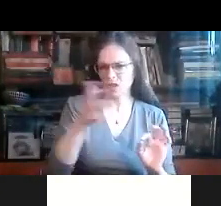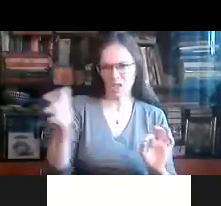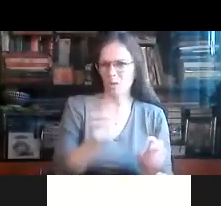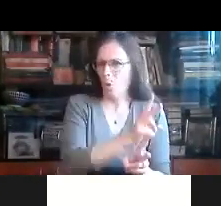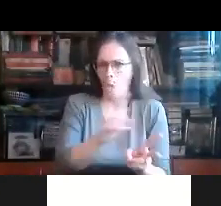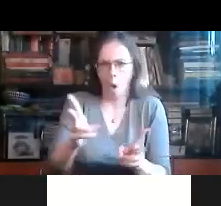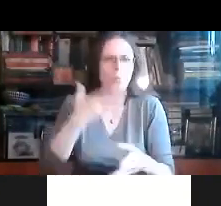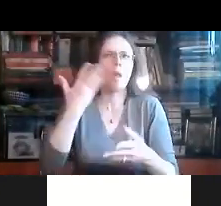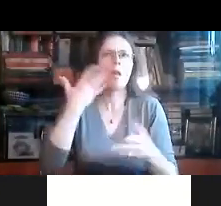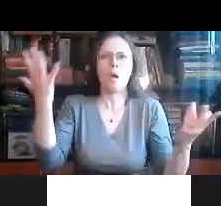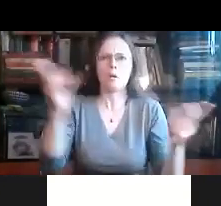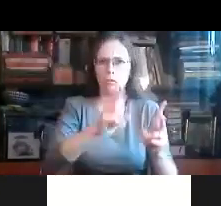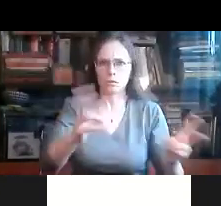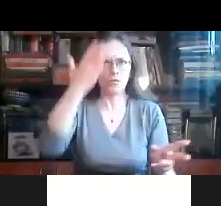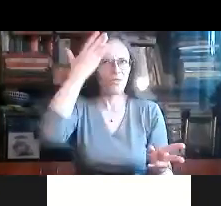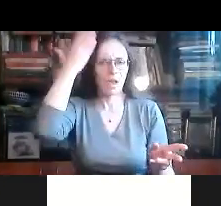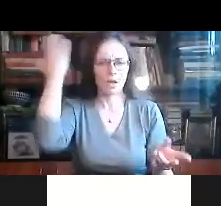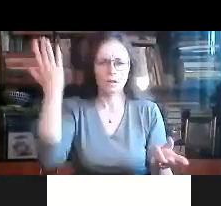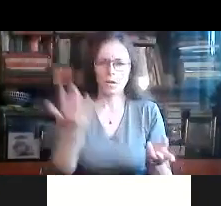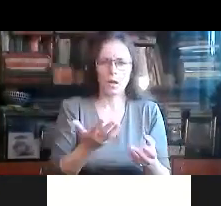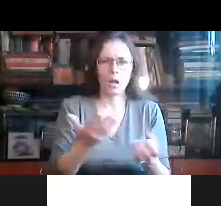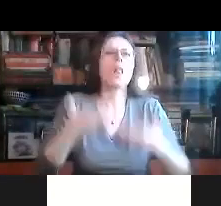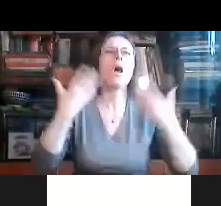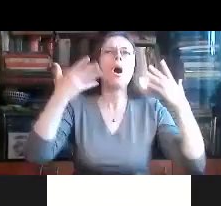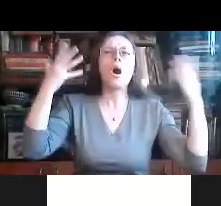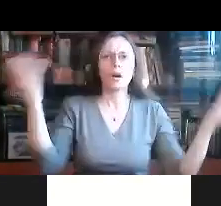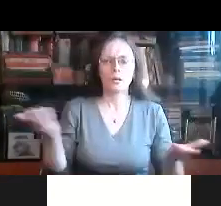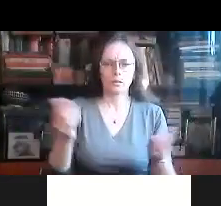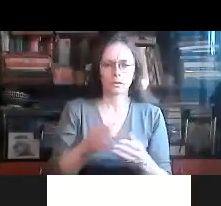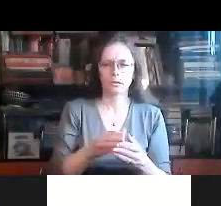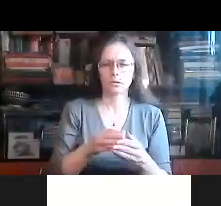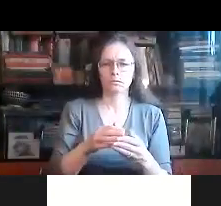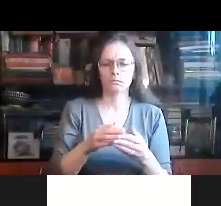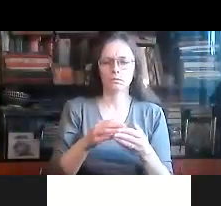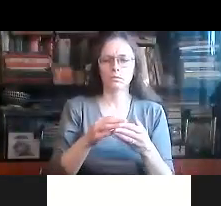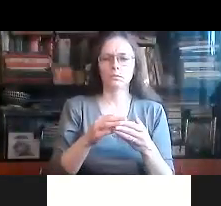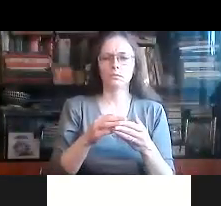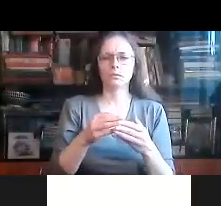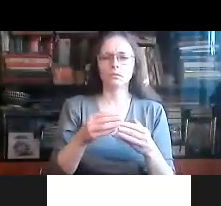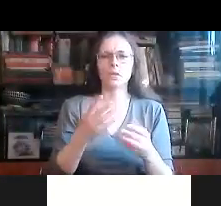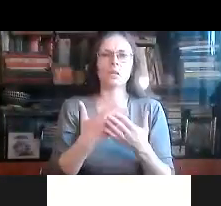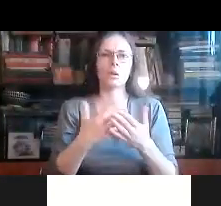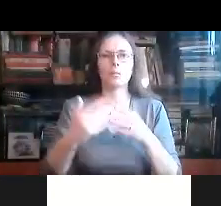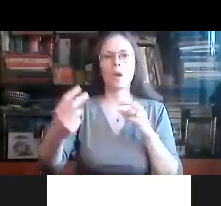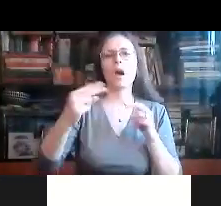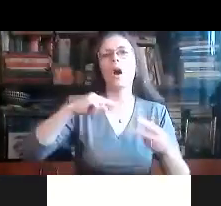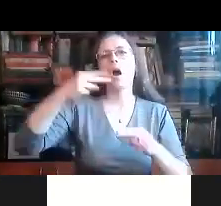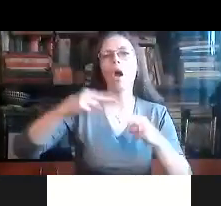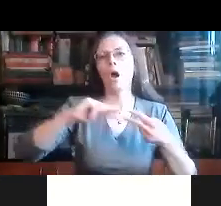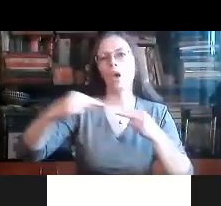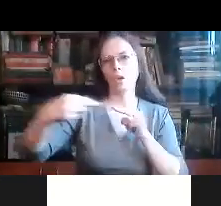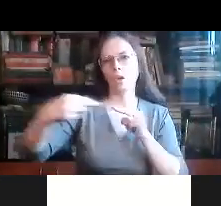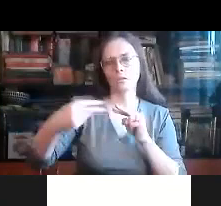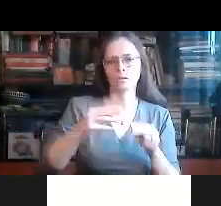все хотят веселого, легкого такого контента, и это абсолютно понятно, то есть,